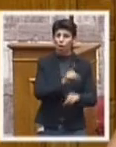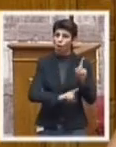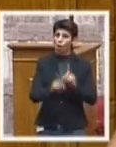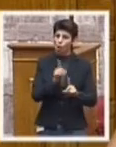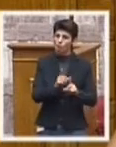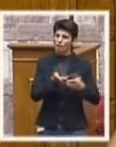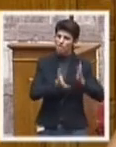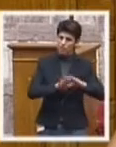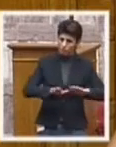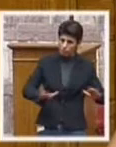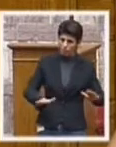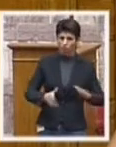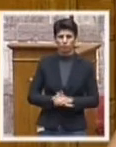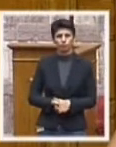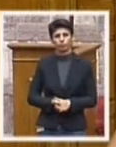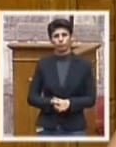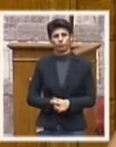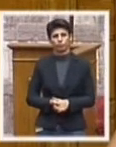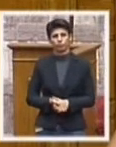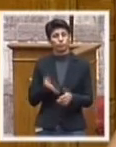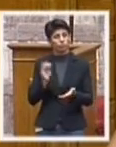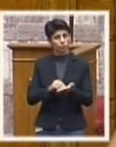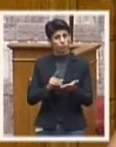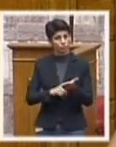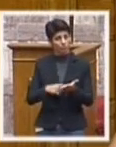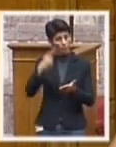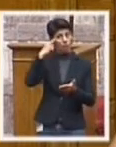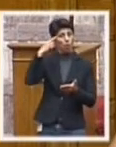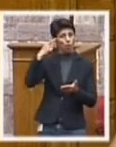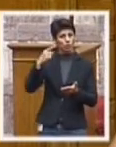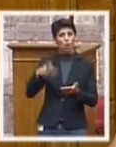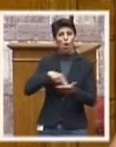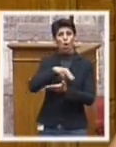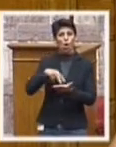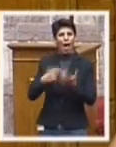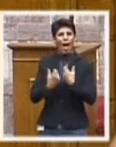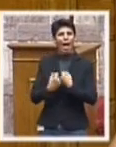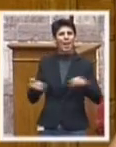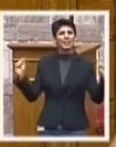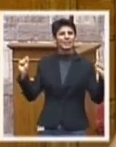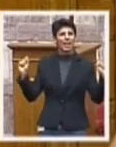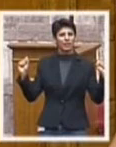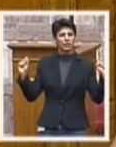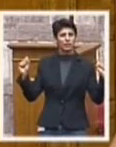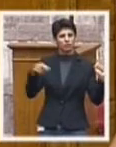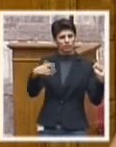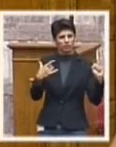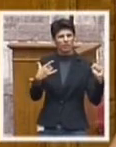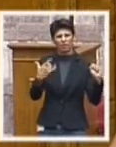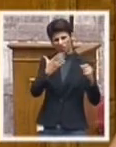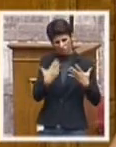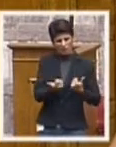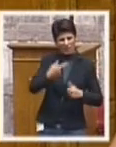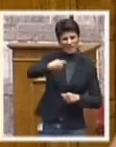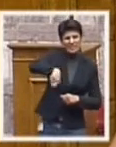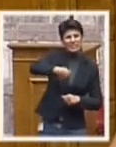τέτοιες αποτρόπες πρακτικές. Επίσης, θα πρέπει να ληφθεί σοβαρότερα υπόψη ο ρόλος της ανεξάρτητης αρχής του συνηγόρου του παιδιού, η οποία